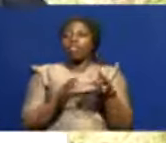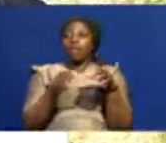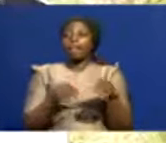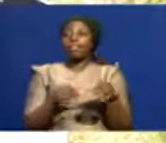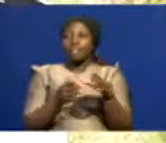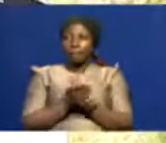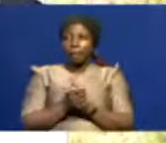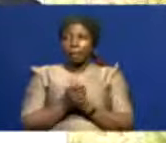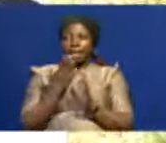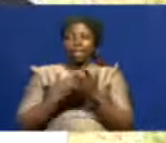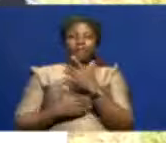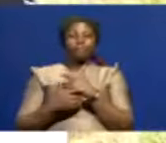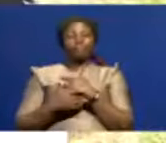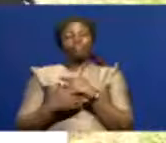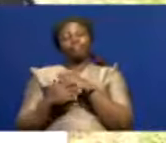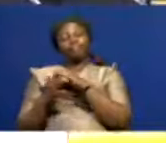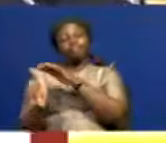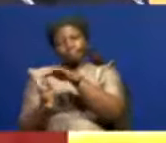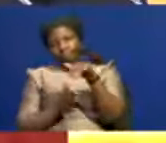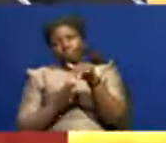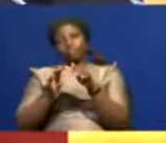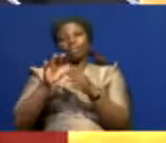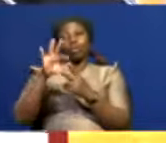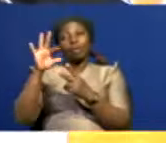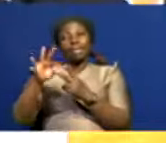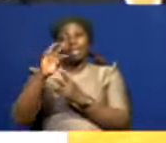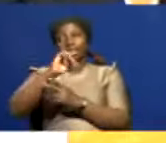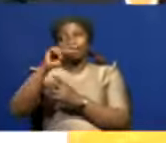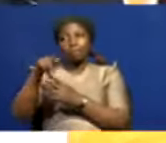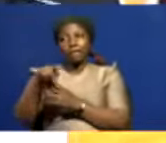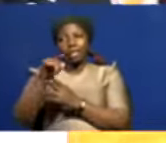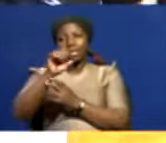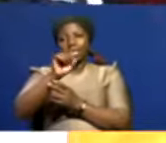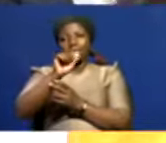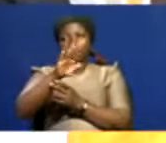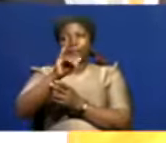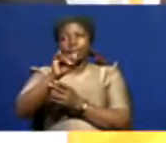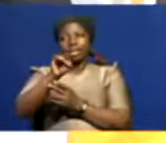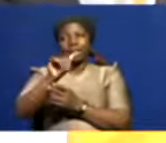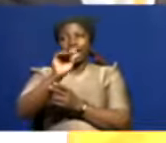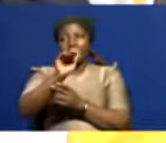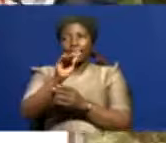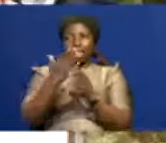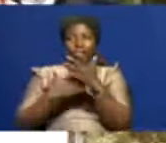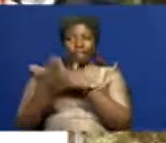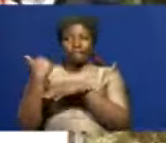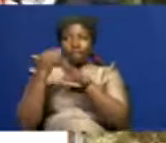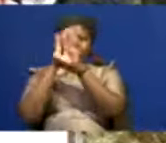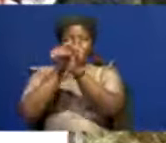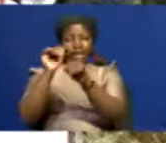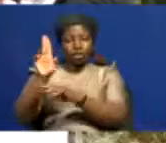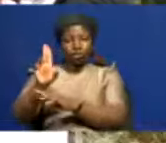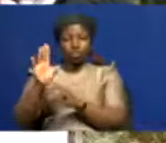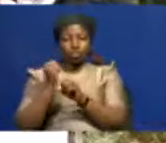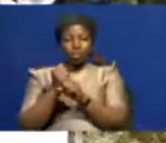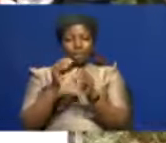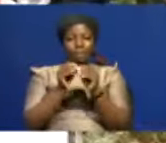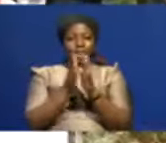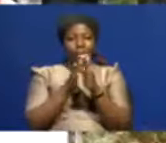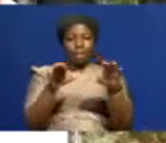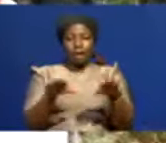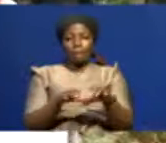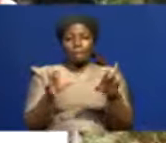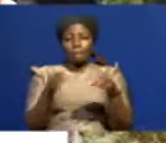Elsewhere, nominated MP Sabina Chege has urged former President Uhuru Kenyatta to hold a meeting with party members and smooth out the